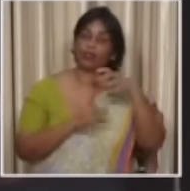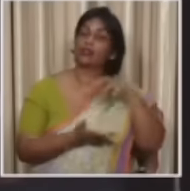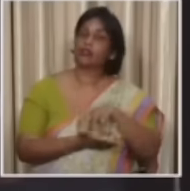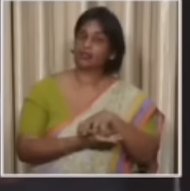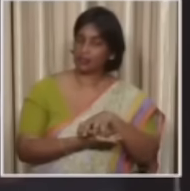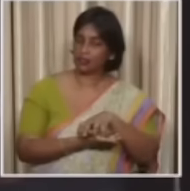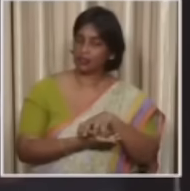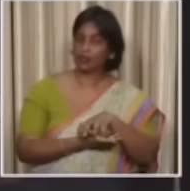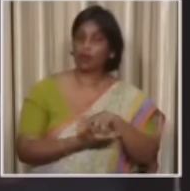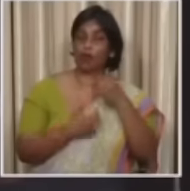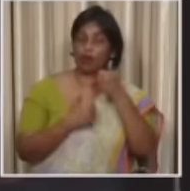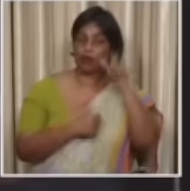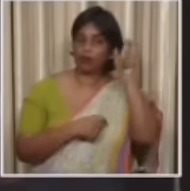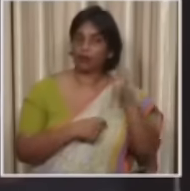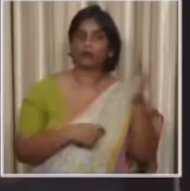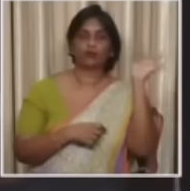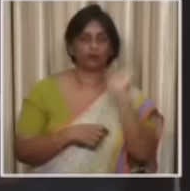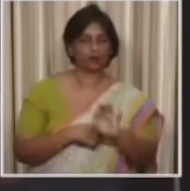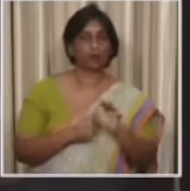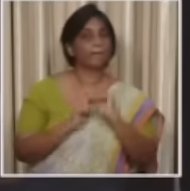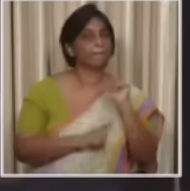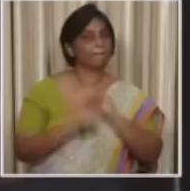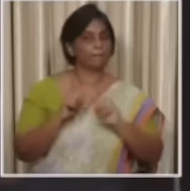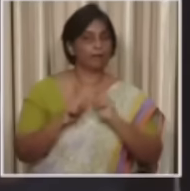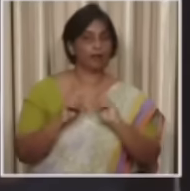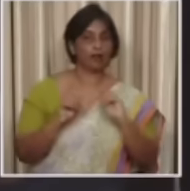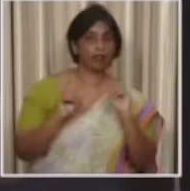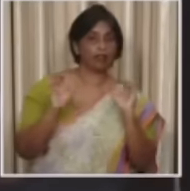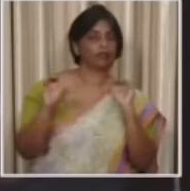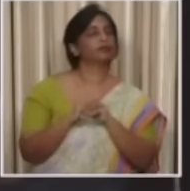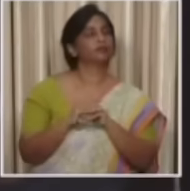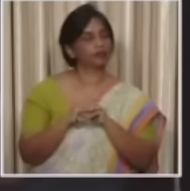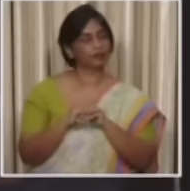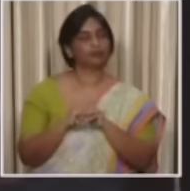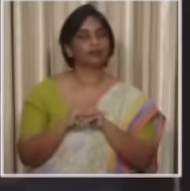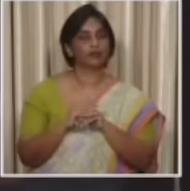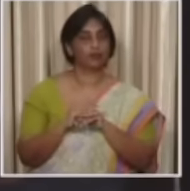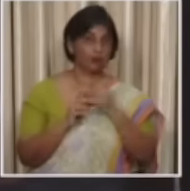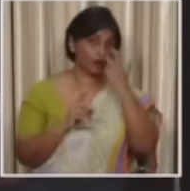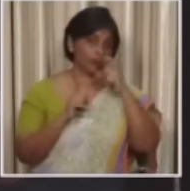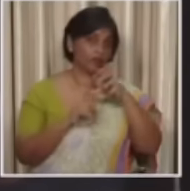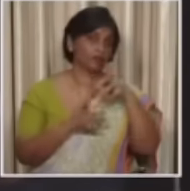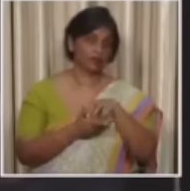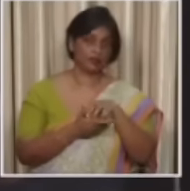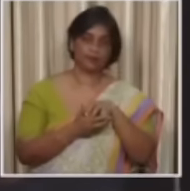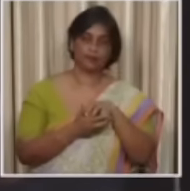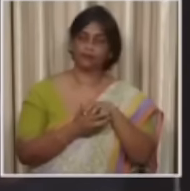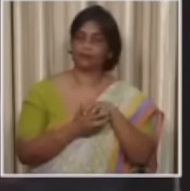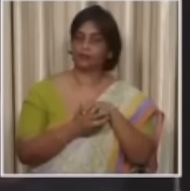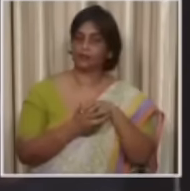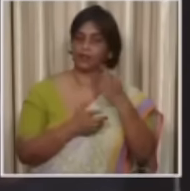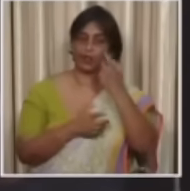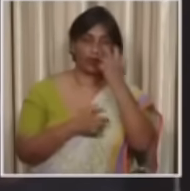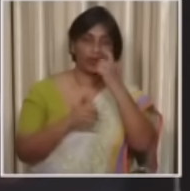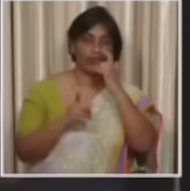දිස්ත්‍රික්කෙන් හරි අපේක්ෂකෙක් අපි දානවා පාර්ලිමේන්තුර නෑගම් කියන කළුතර දිස්ත්‍රික්කෙන්. මොකද කළුතර